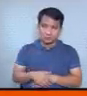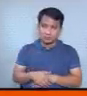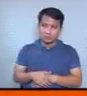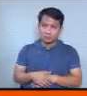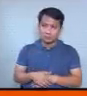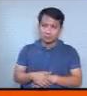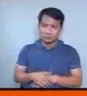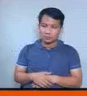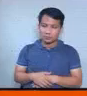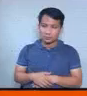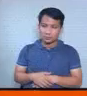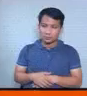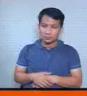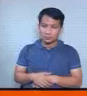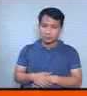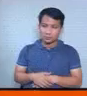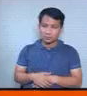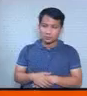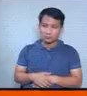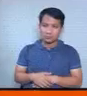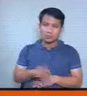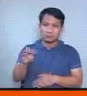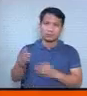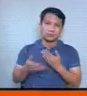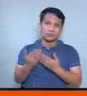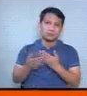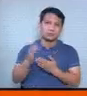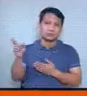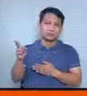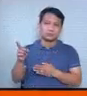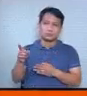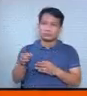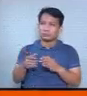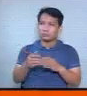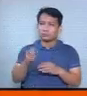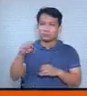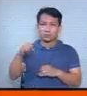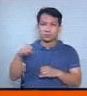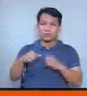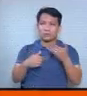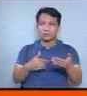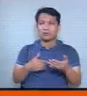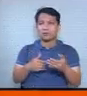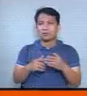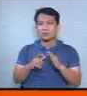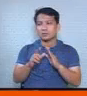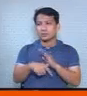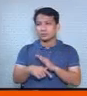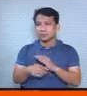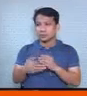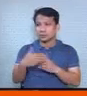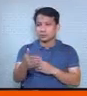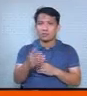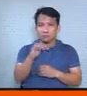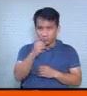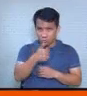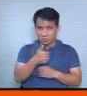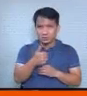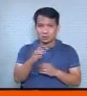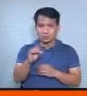Thank you po. Okay, sir. Okay. Ang kaganda nito, sir, madaling kausap siya. Umagri na agad. So, doon po sa Dole,